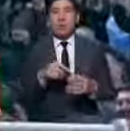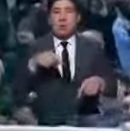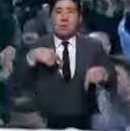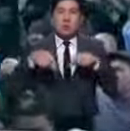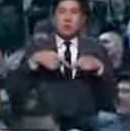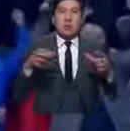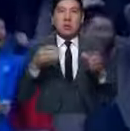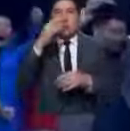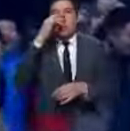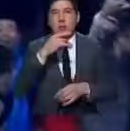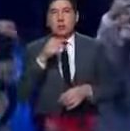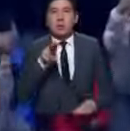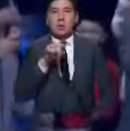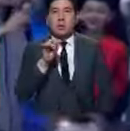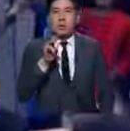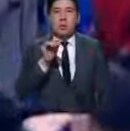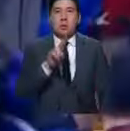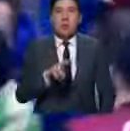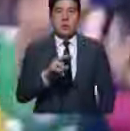сенсационно обыграла Данию в квалификации